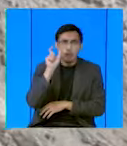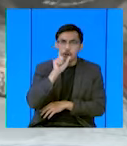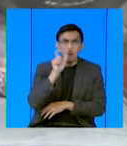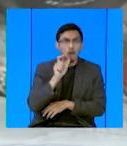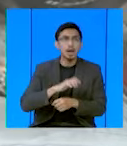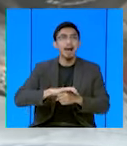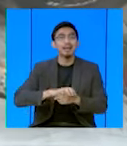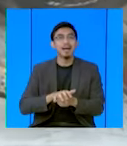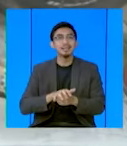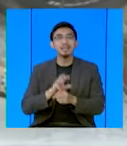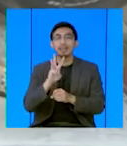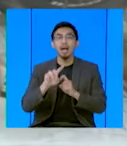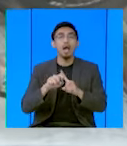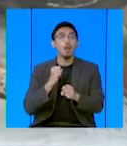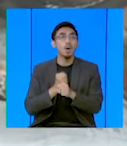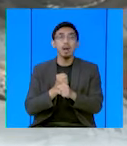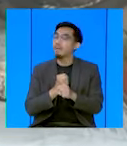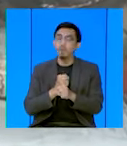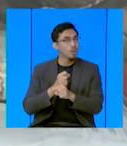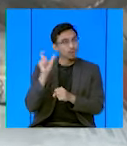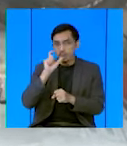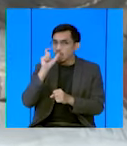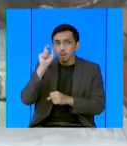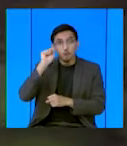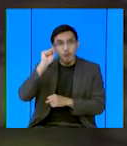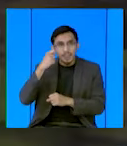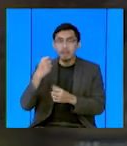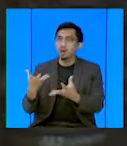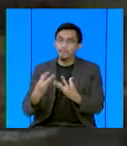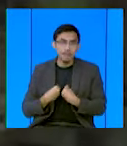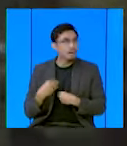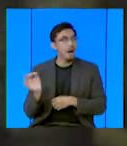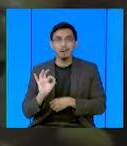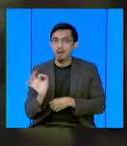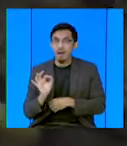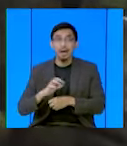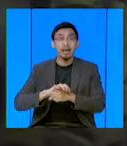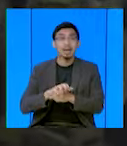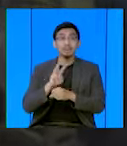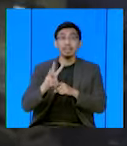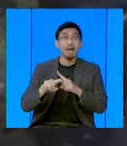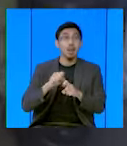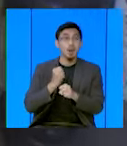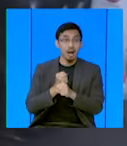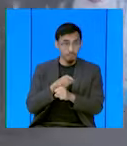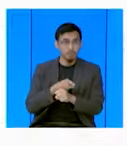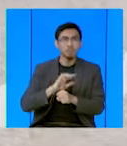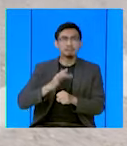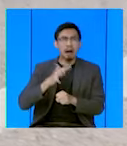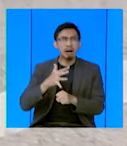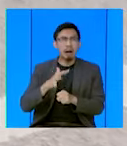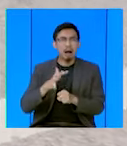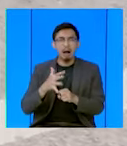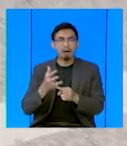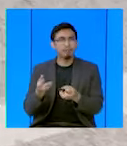gas LPG 3 kg yang makin sulit didapat. Kelangkaan gas melon ini bahkan sudah terjadi 2 bulan terakhir.